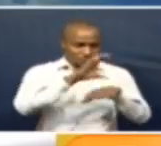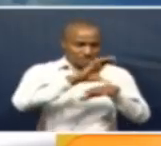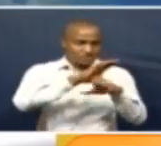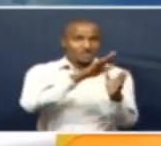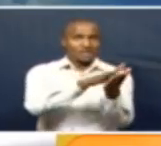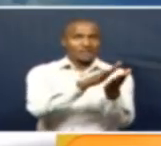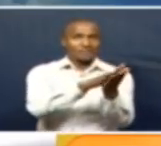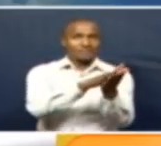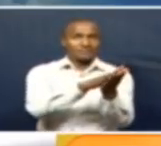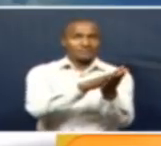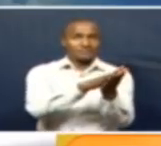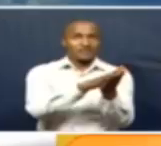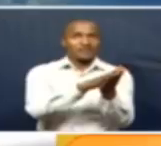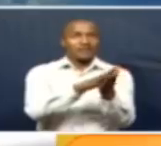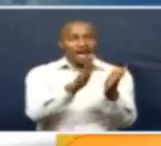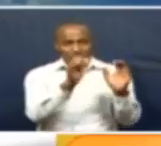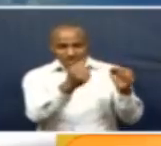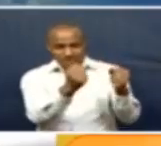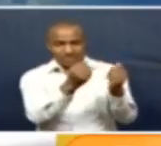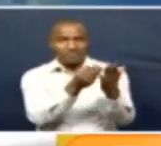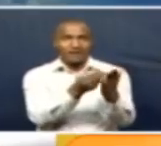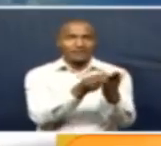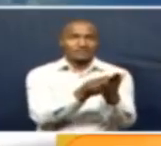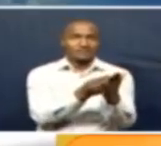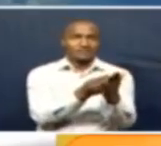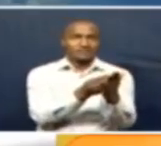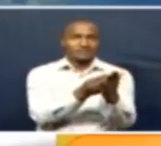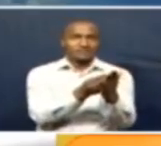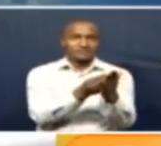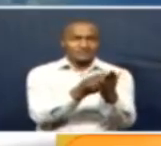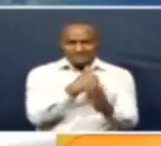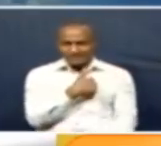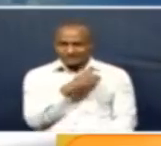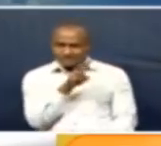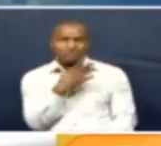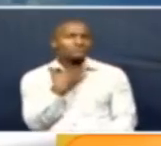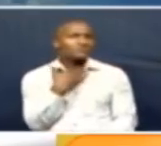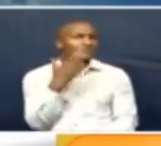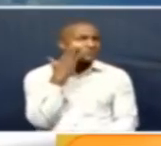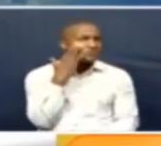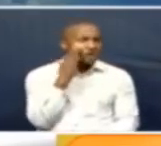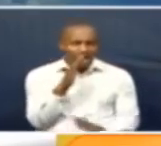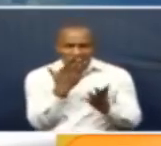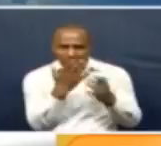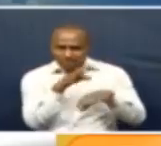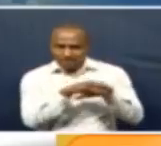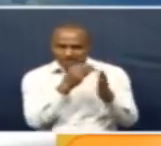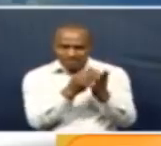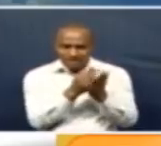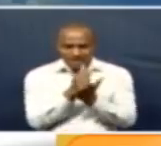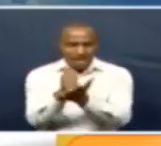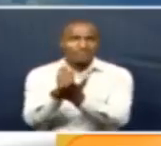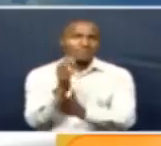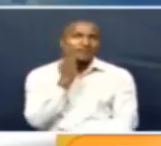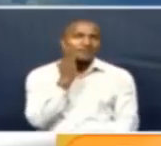mimi nikasikia akisema vile wana save pesa, ingawa nilikuwa na hiyo pepo sasa ya kutaka kujua vile naweza pata pesa nisaidie mamu